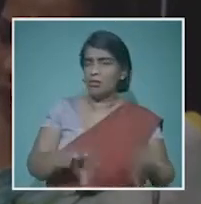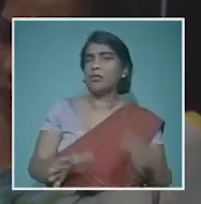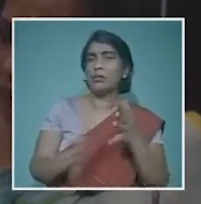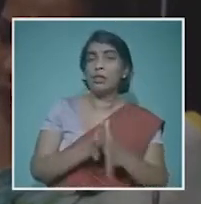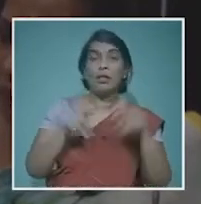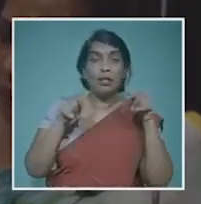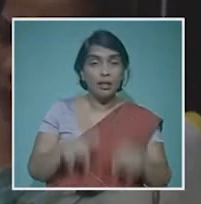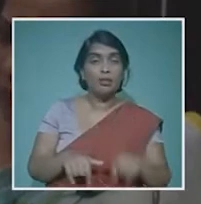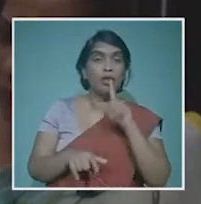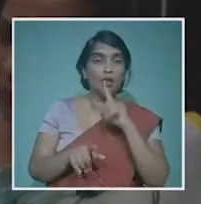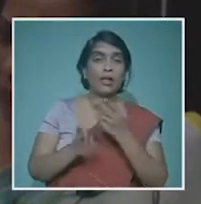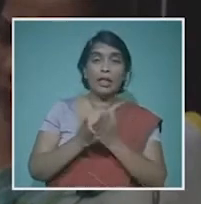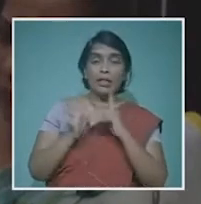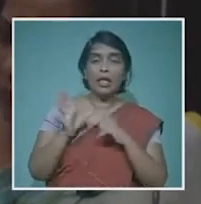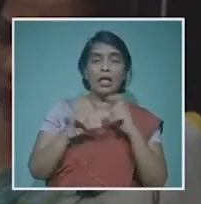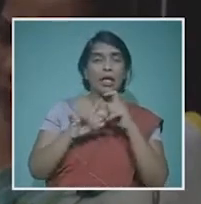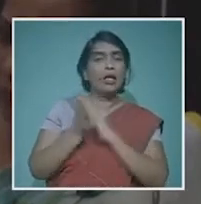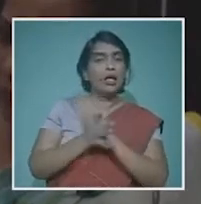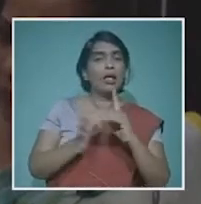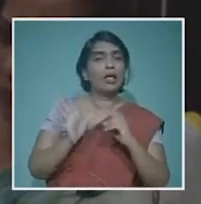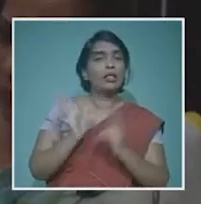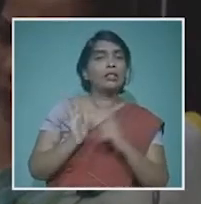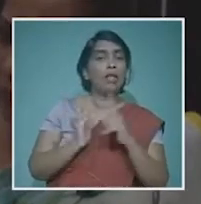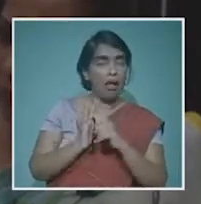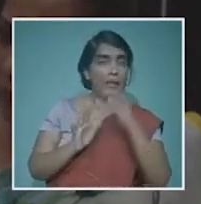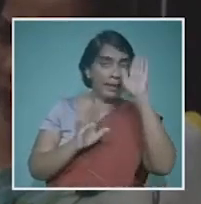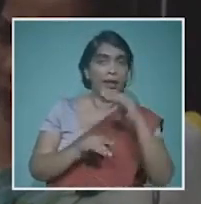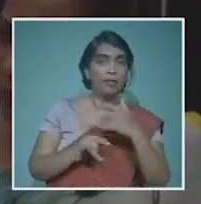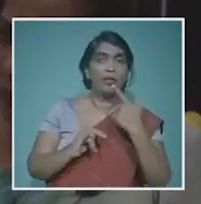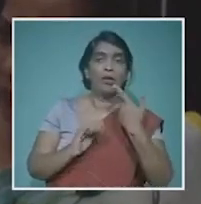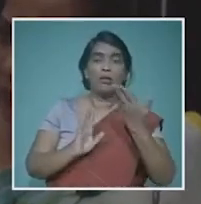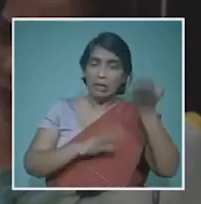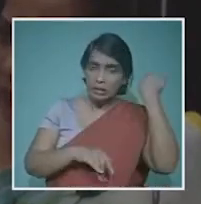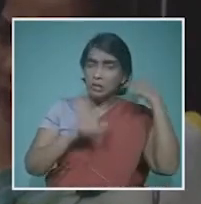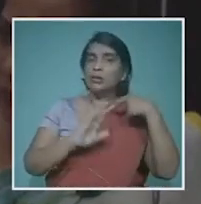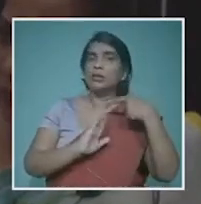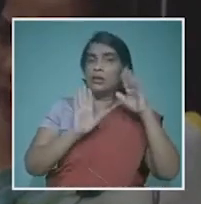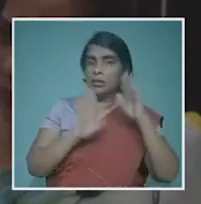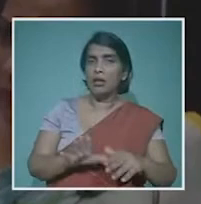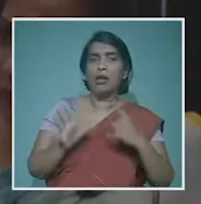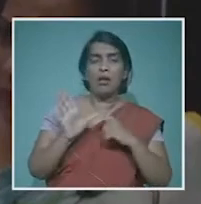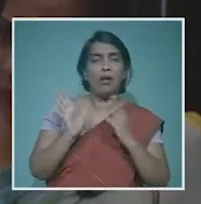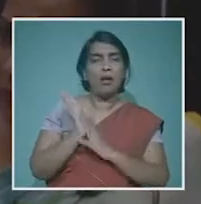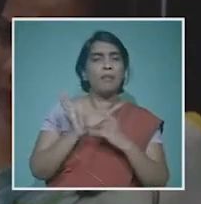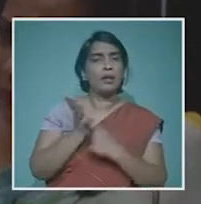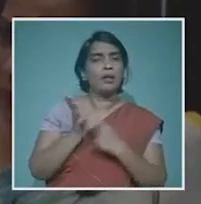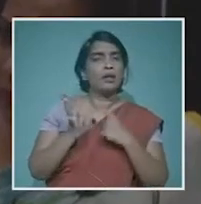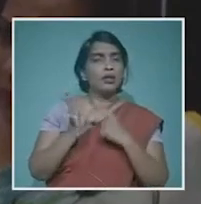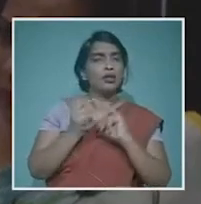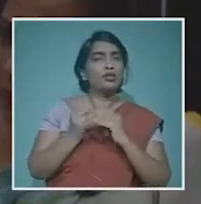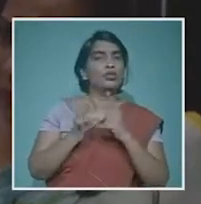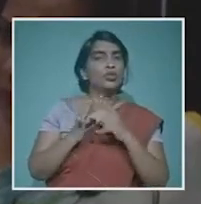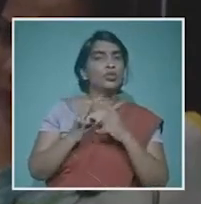දැන් කියනවා අදානි එනවා කියලා. ලංකාවේ අදානිලා හිටියා උපාලි විජේවර්ධනලා. එහෙම නැත්නම් අමරසූරියලා. එහෙම නැත්නම්